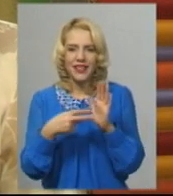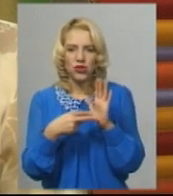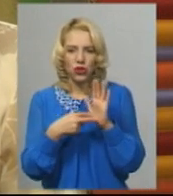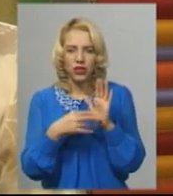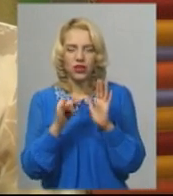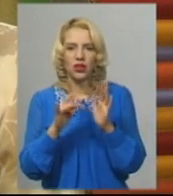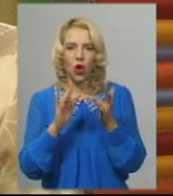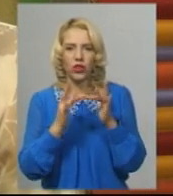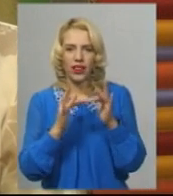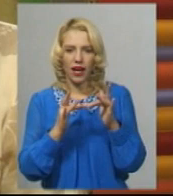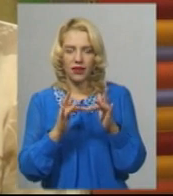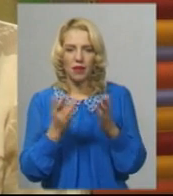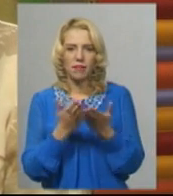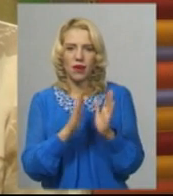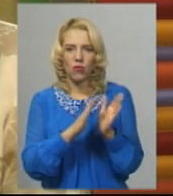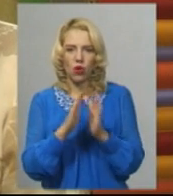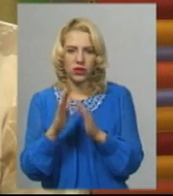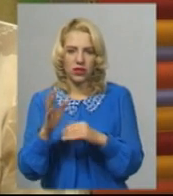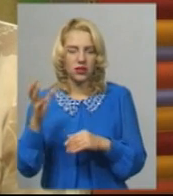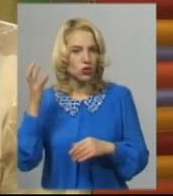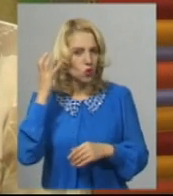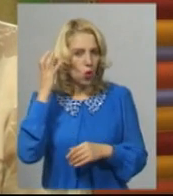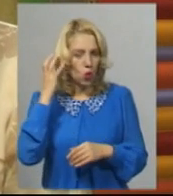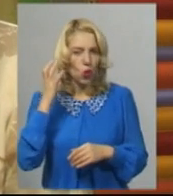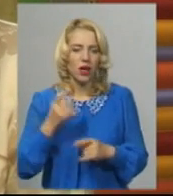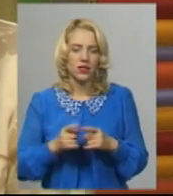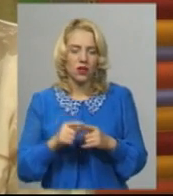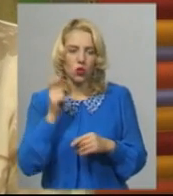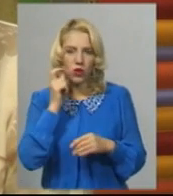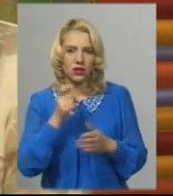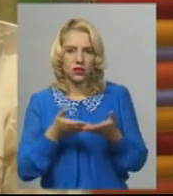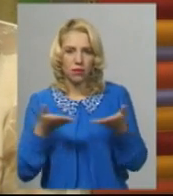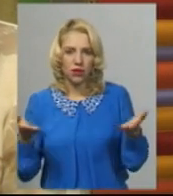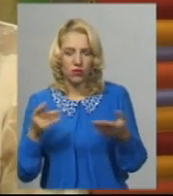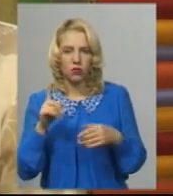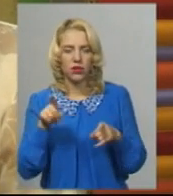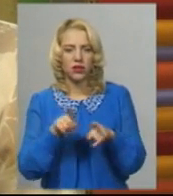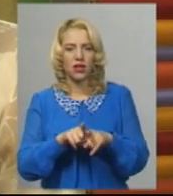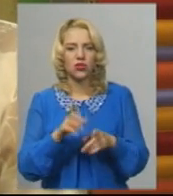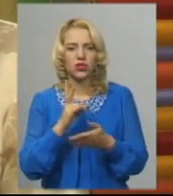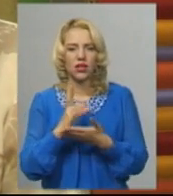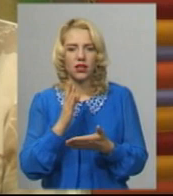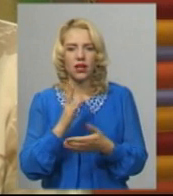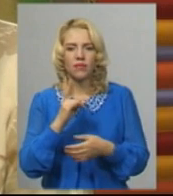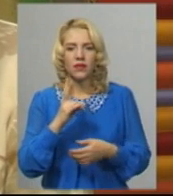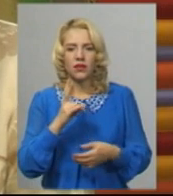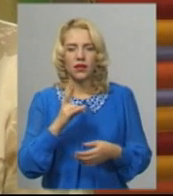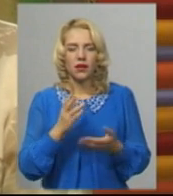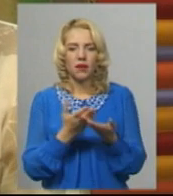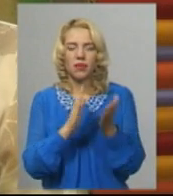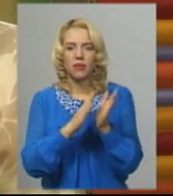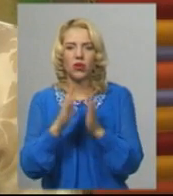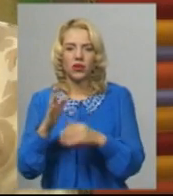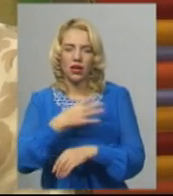в онлайн-бібліотеці «Слухай», це українська платформа, і стоїть також на платформі бібліотеки Дейзі,